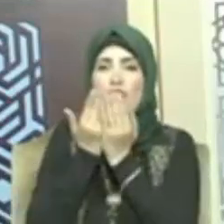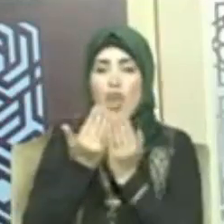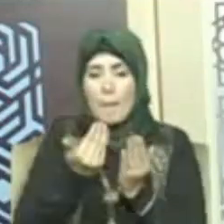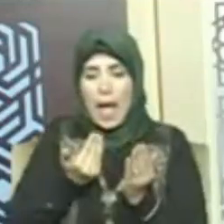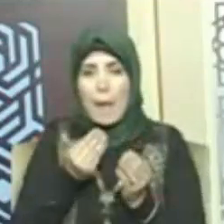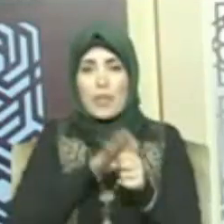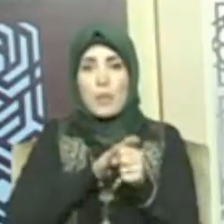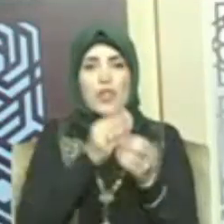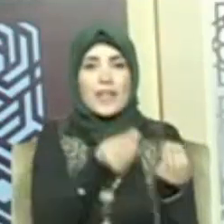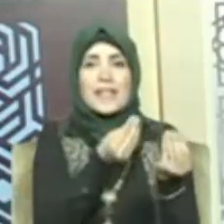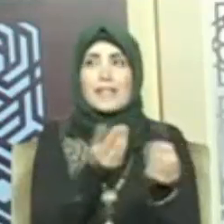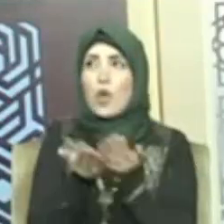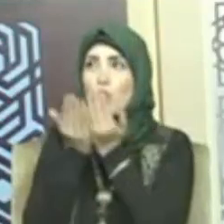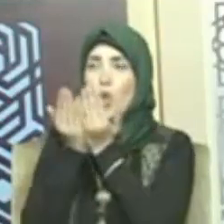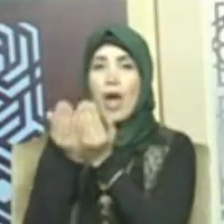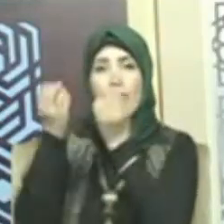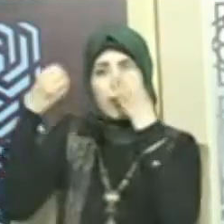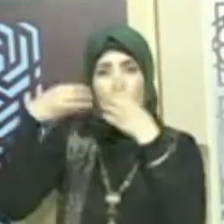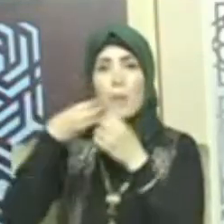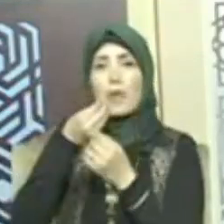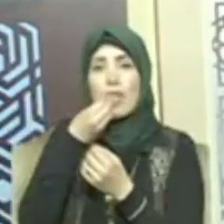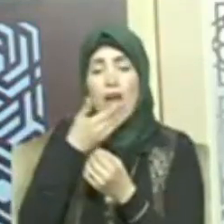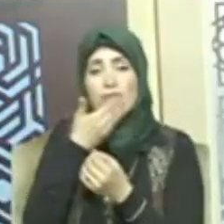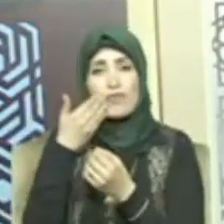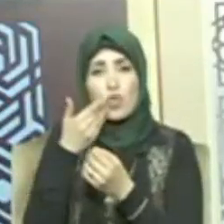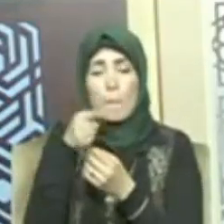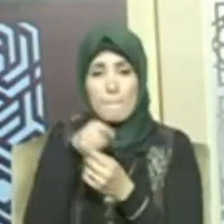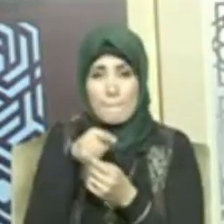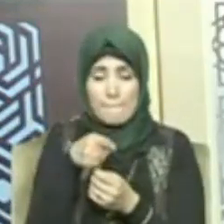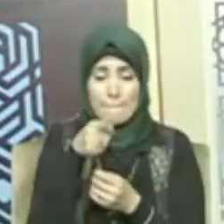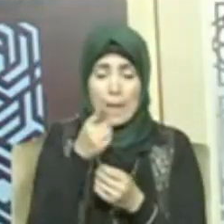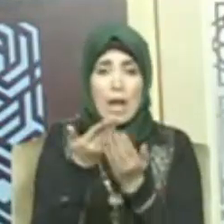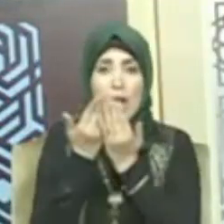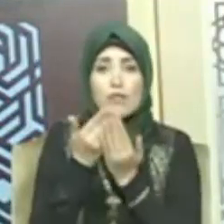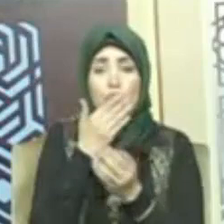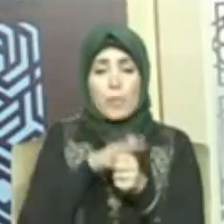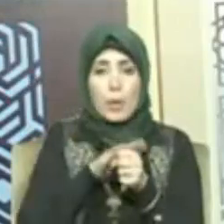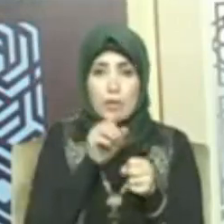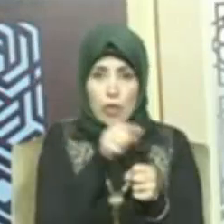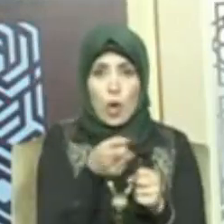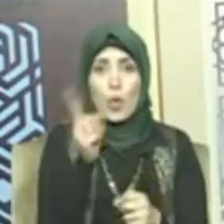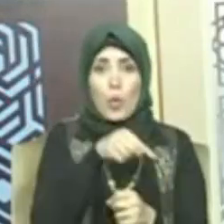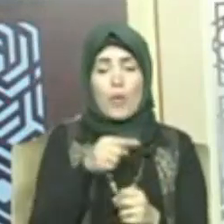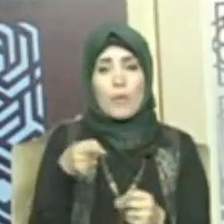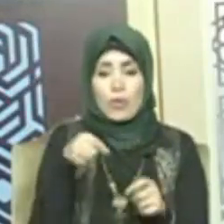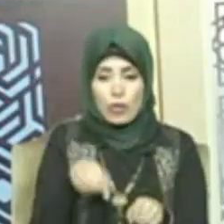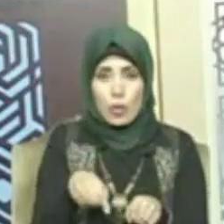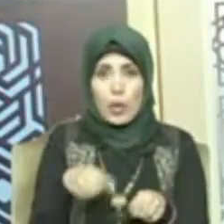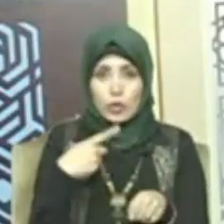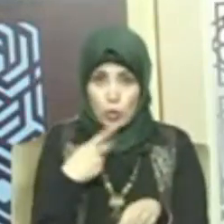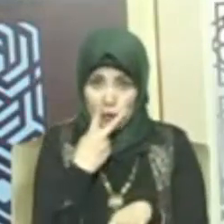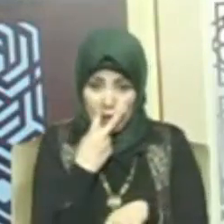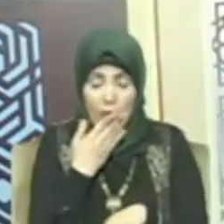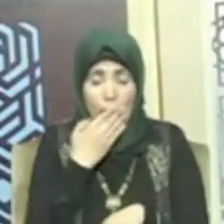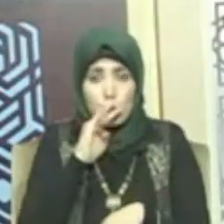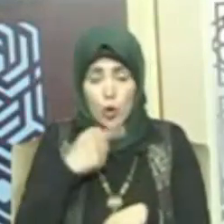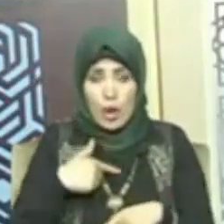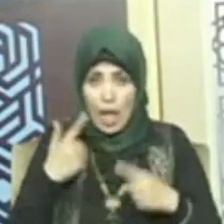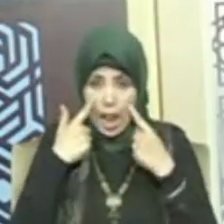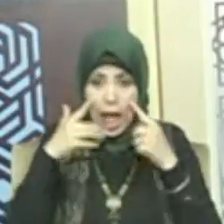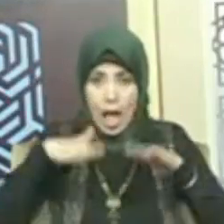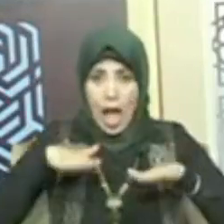علينا حاضرين ومشاهدين ومستمعين وشاهدين، من علينا